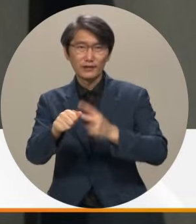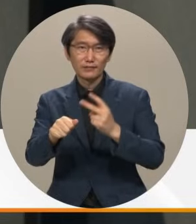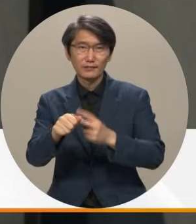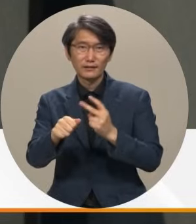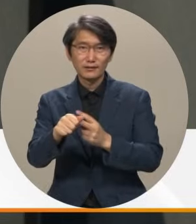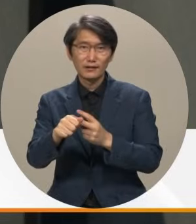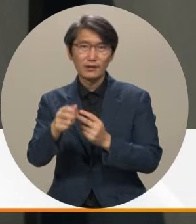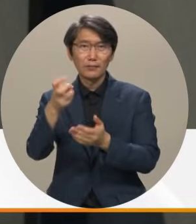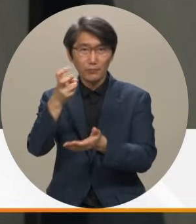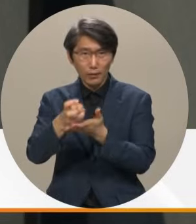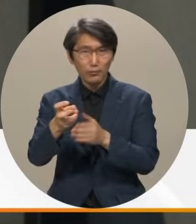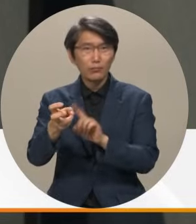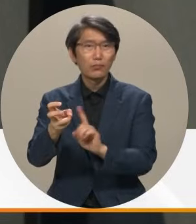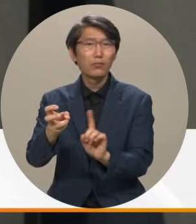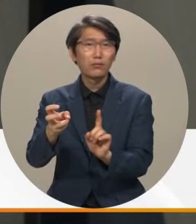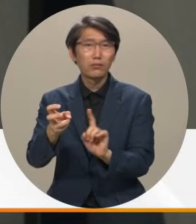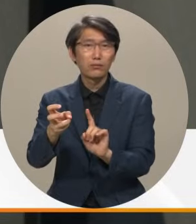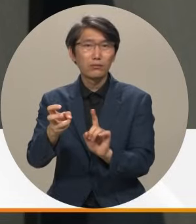그런 법률들이